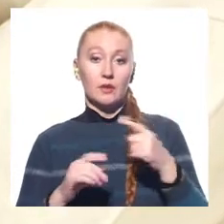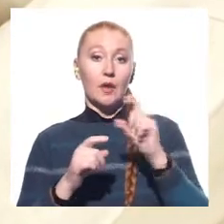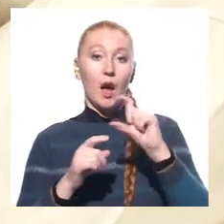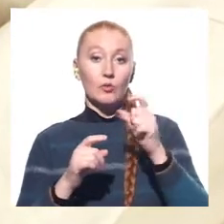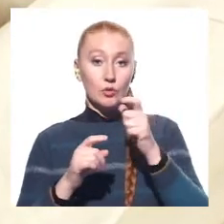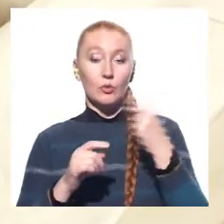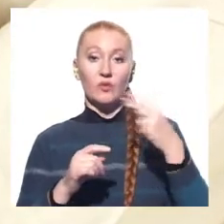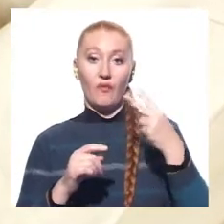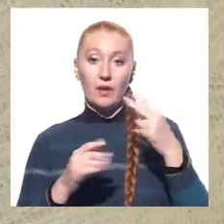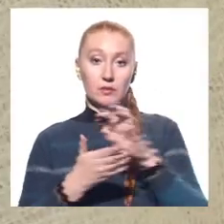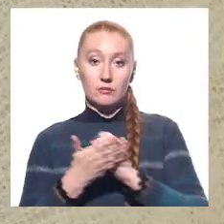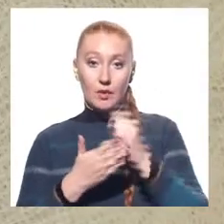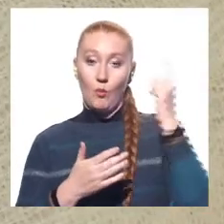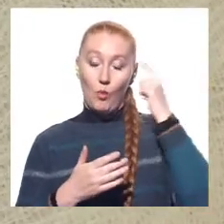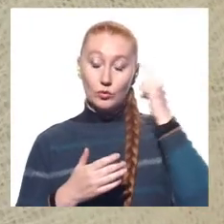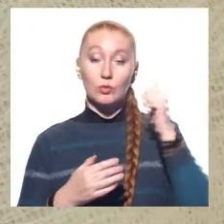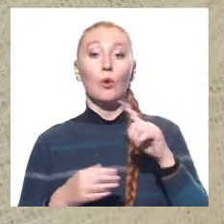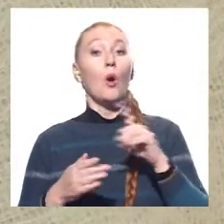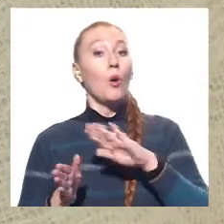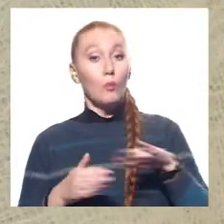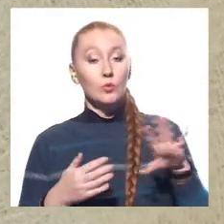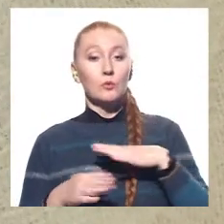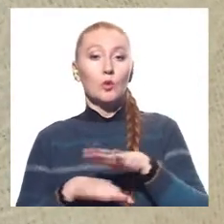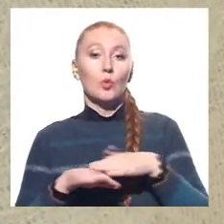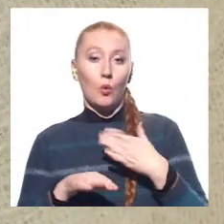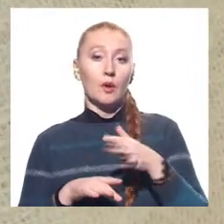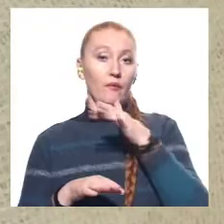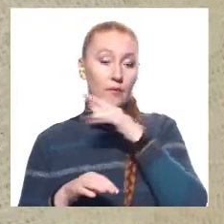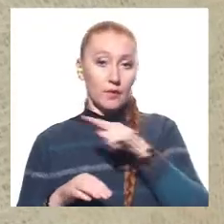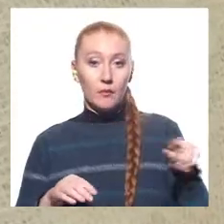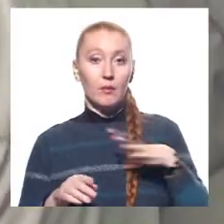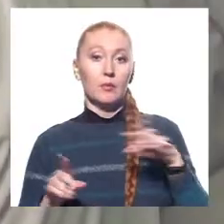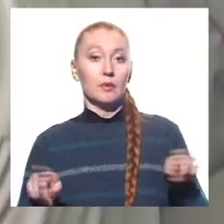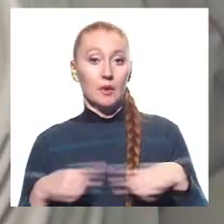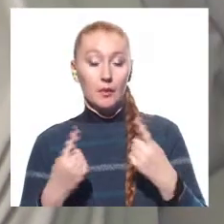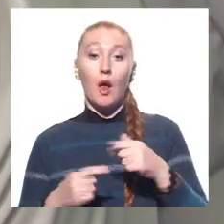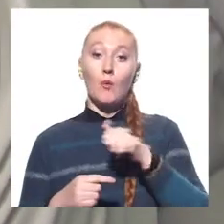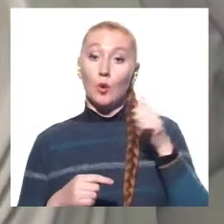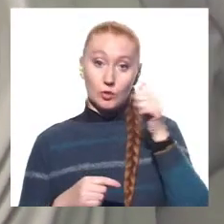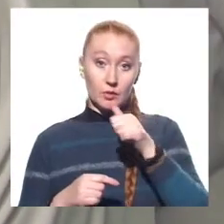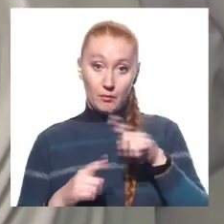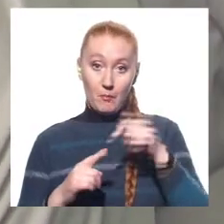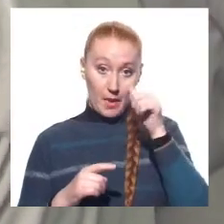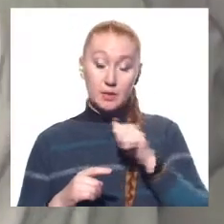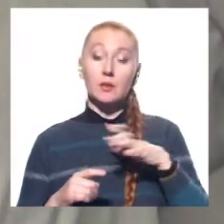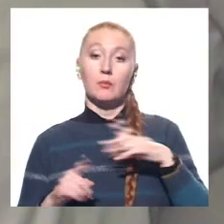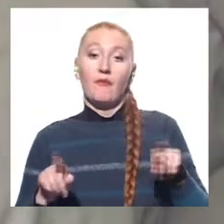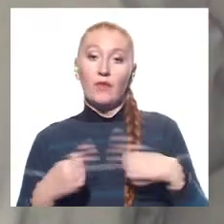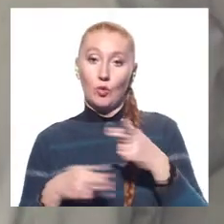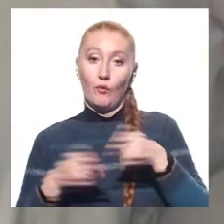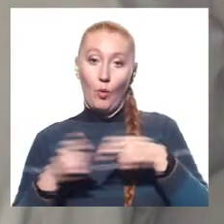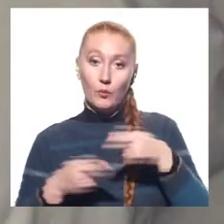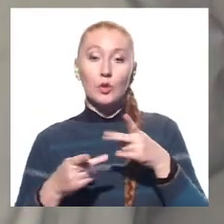зруйнував 20% мозку. Після цього тривали місяці реабілітації. Минулого тижня йому провели відновлювальну операцію,